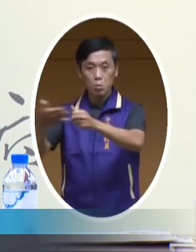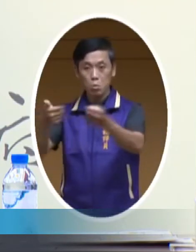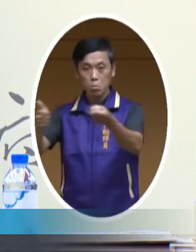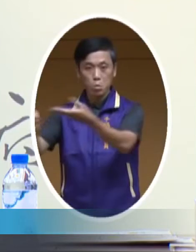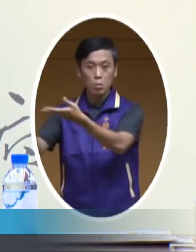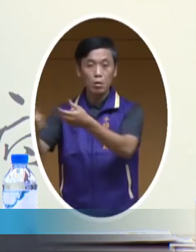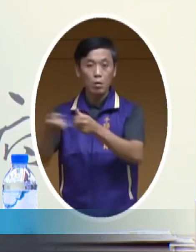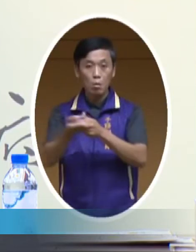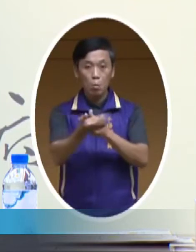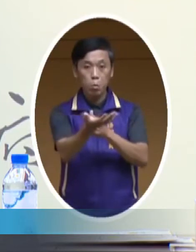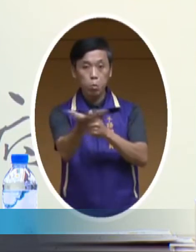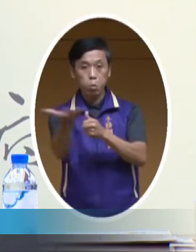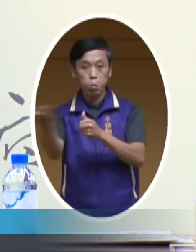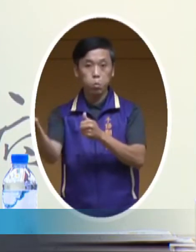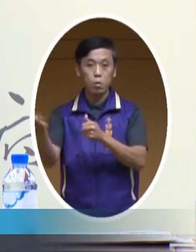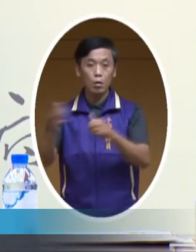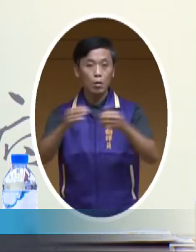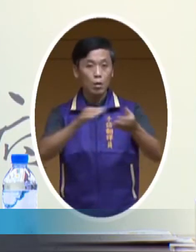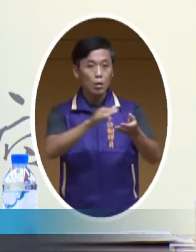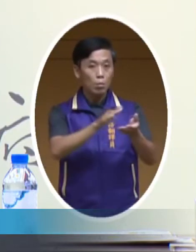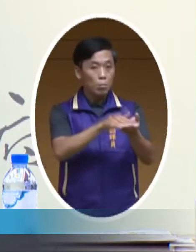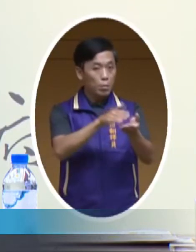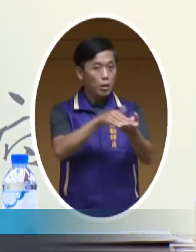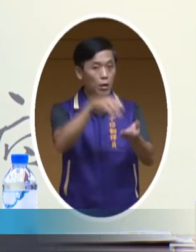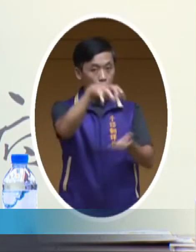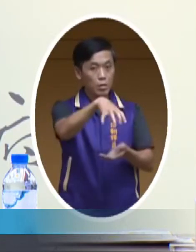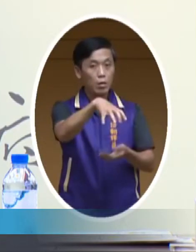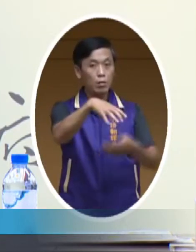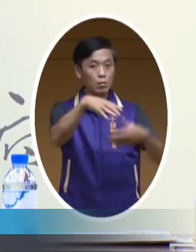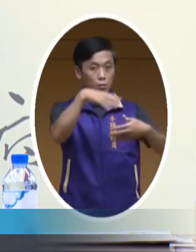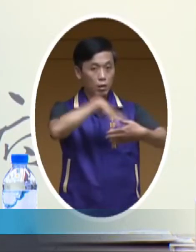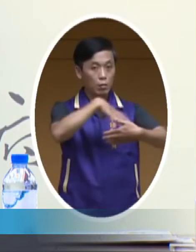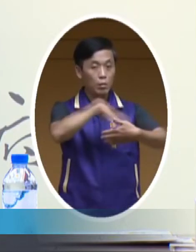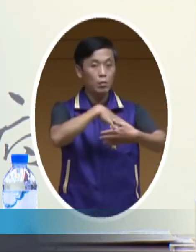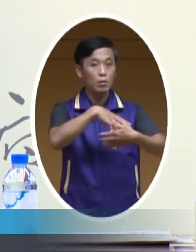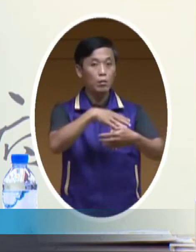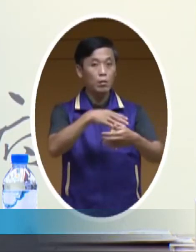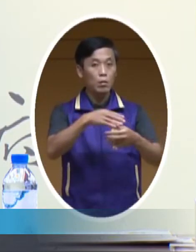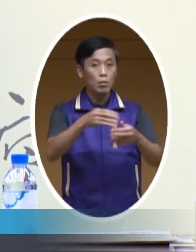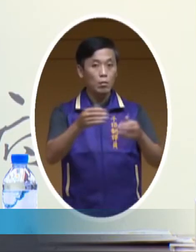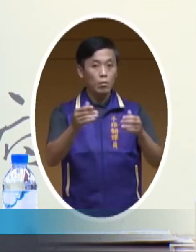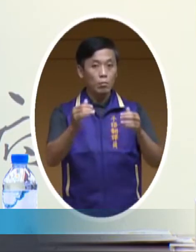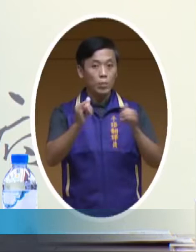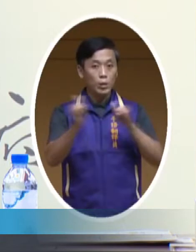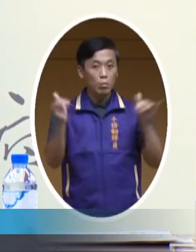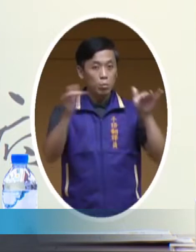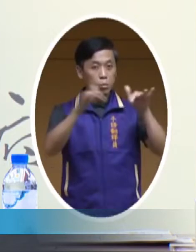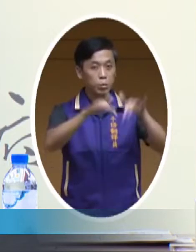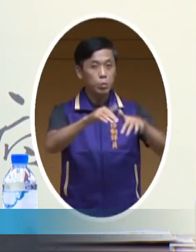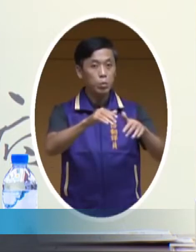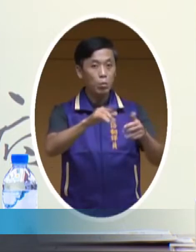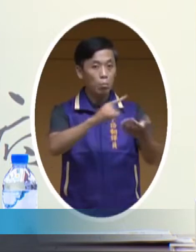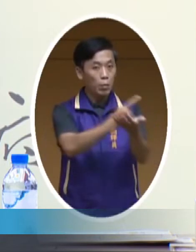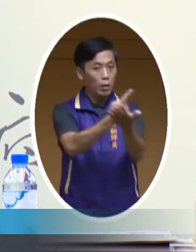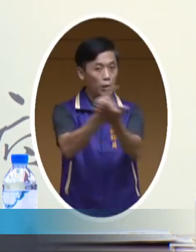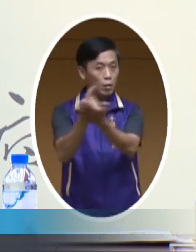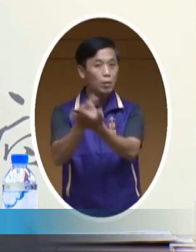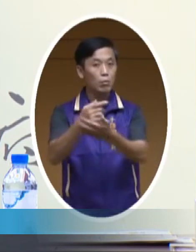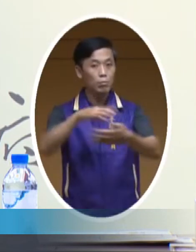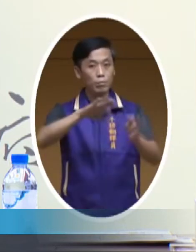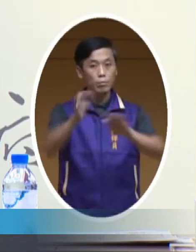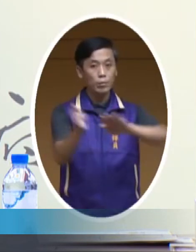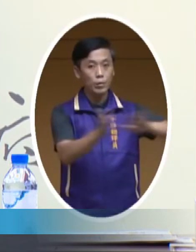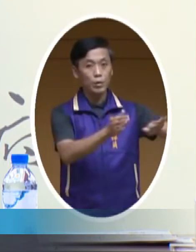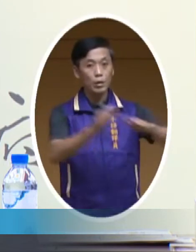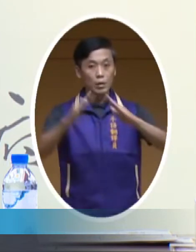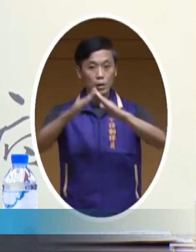及，除了赌场的，除了赌场里面所聚集的当时的所有的人之外，那包含两个